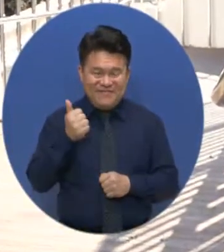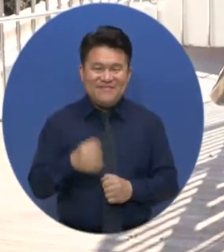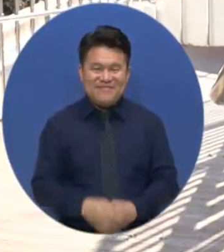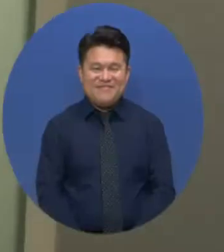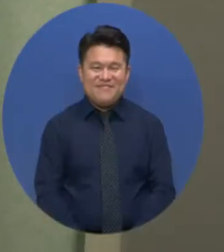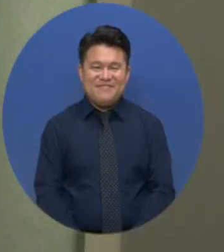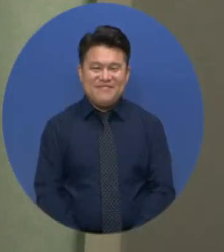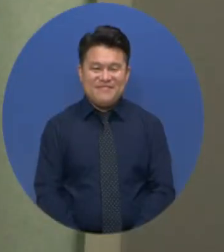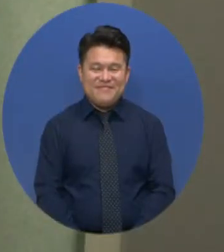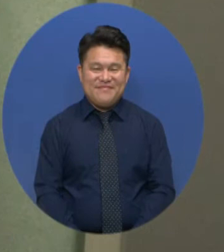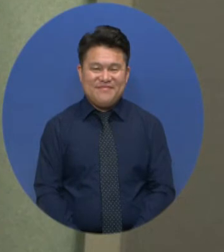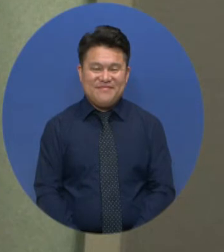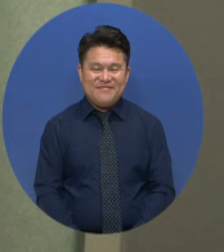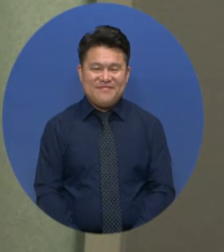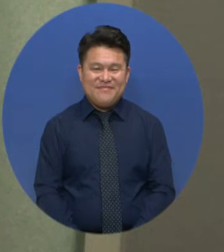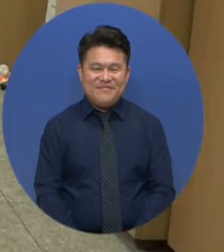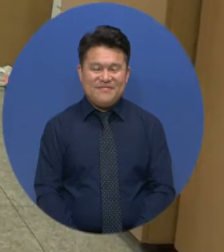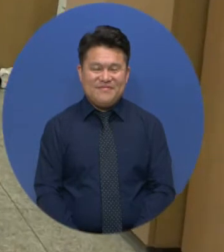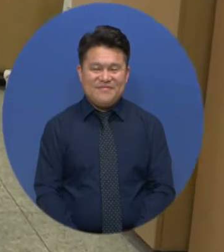수월해졌죠.